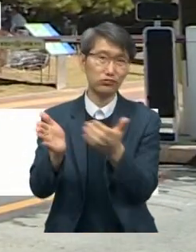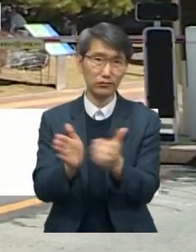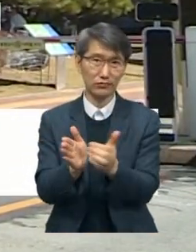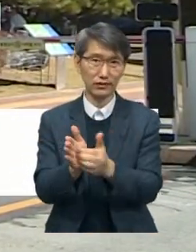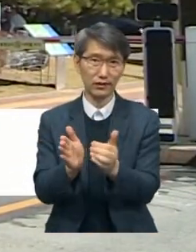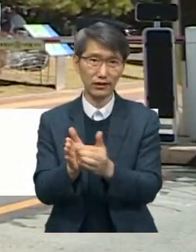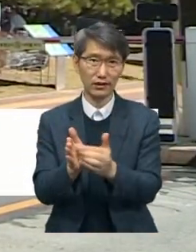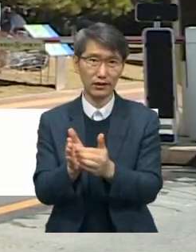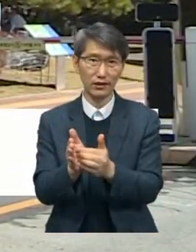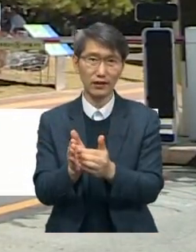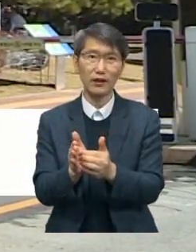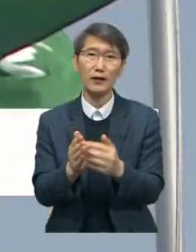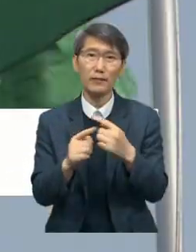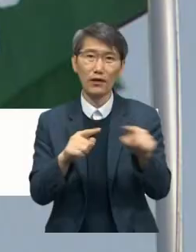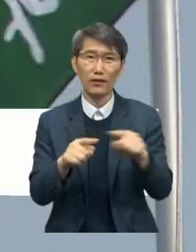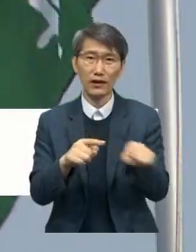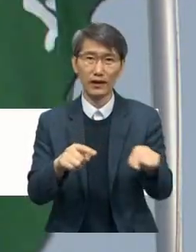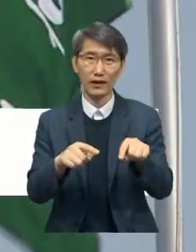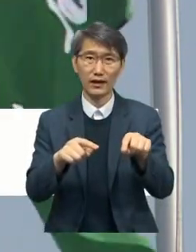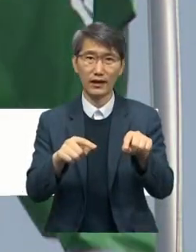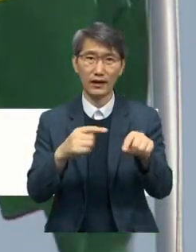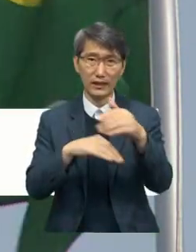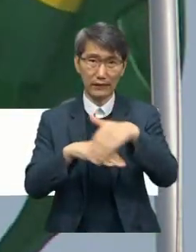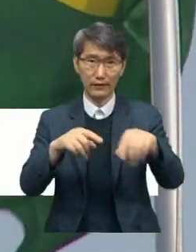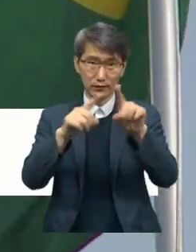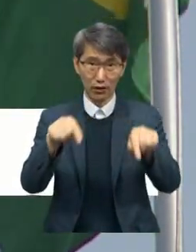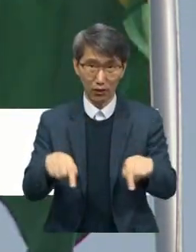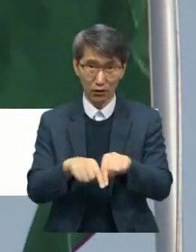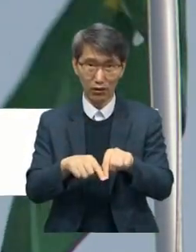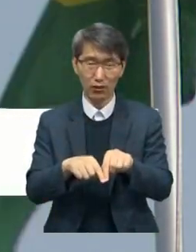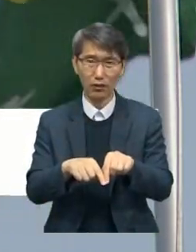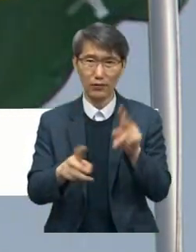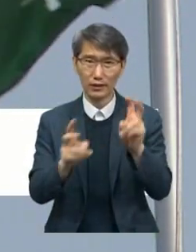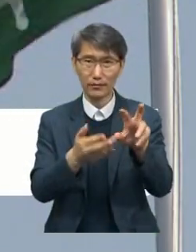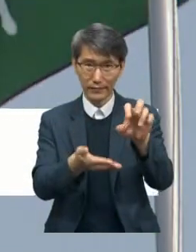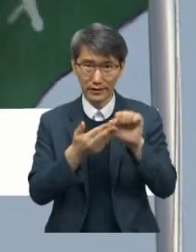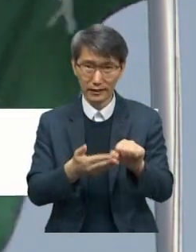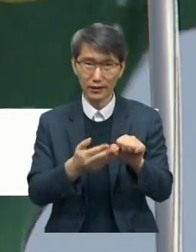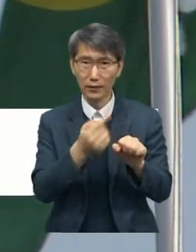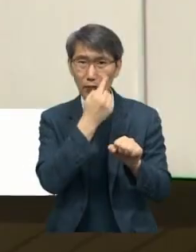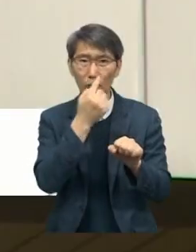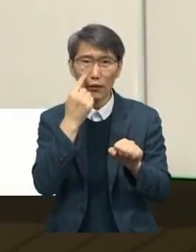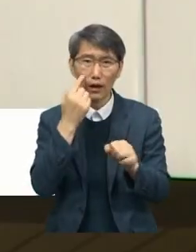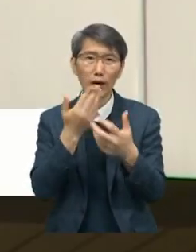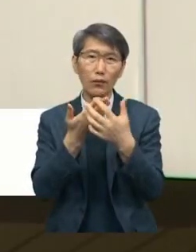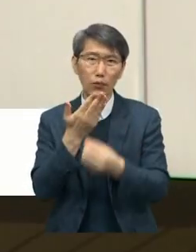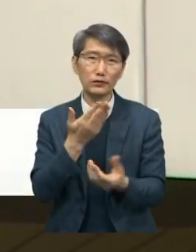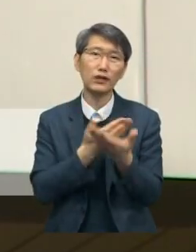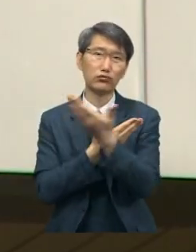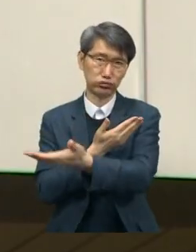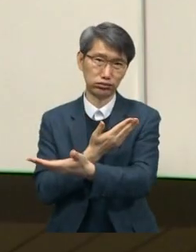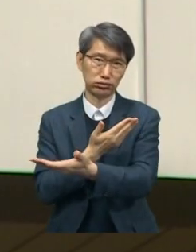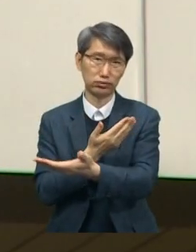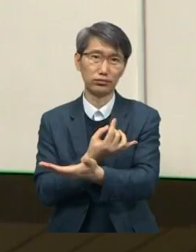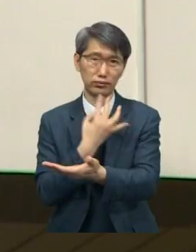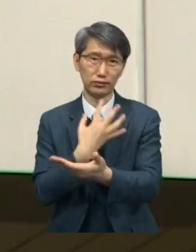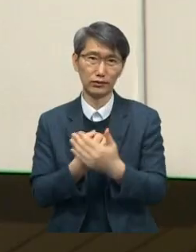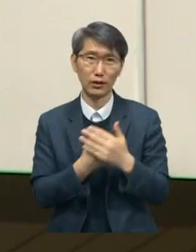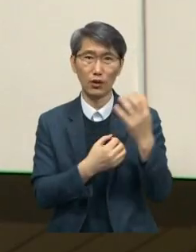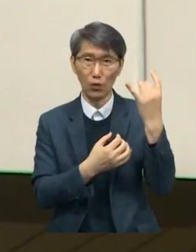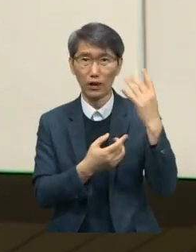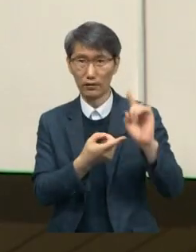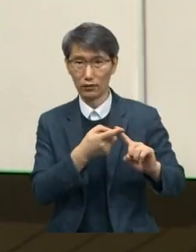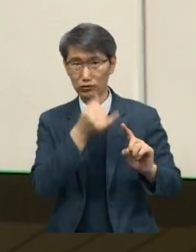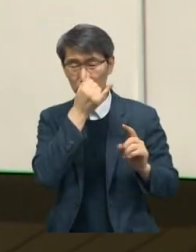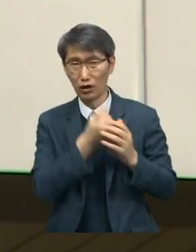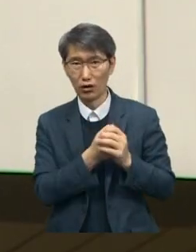제출했고 정성평가 사업계획서도 입찰에 참여한 업체들로부터 받은 보관용 원본을 복사해 제출했다고